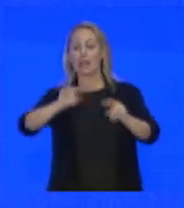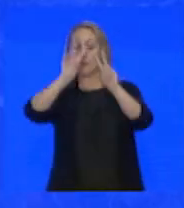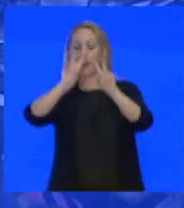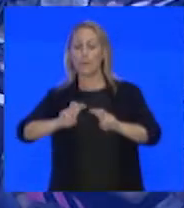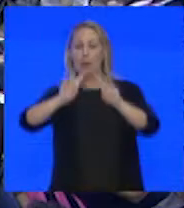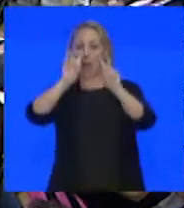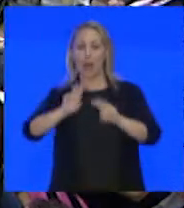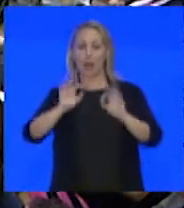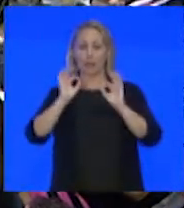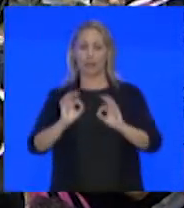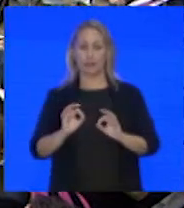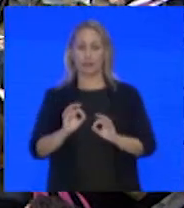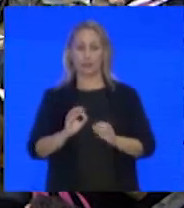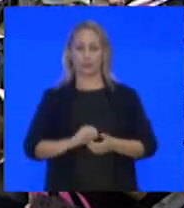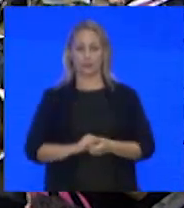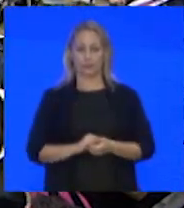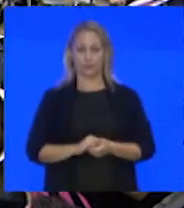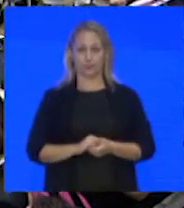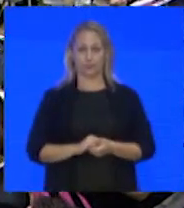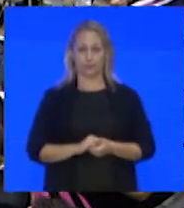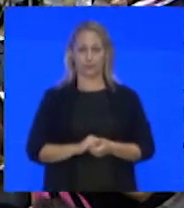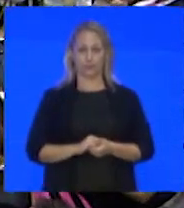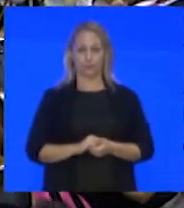μελετών από τη διοίκηση.